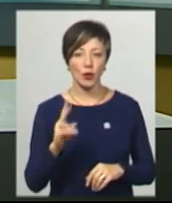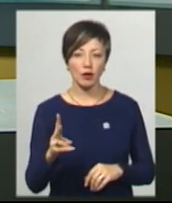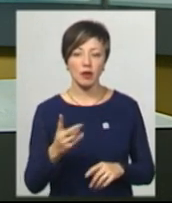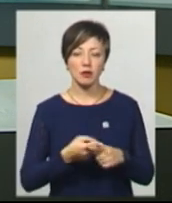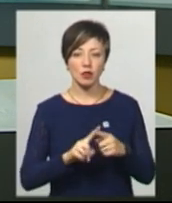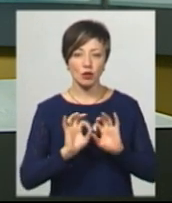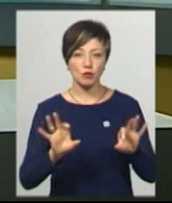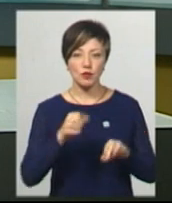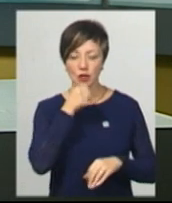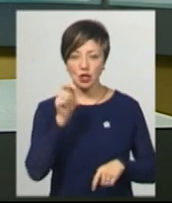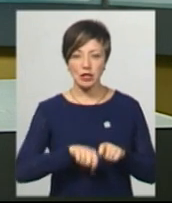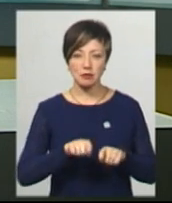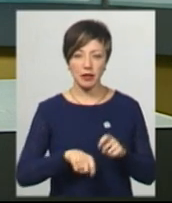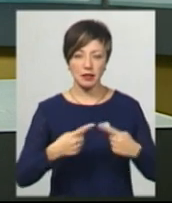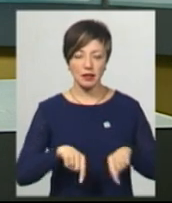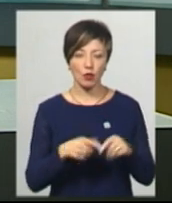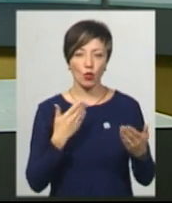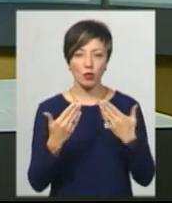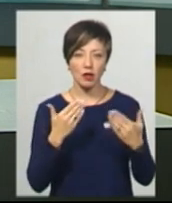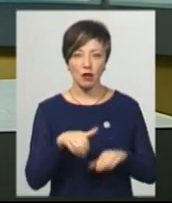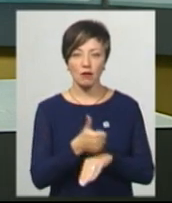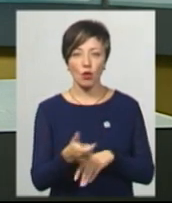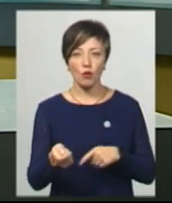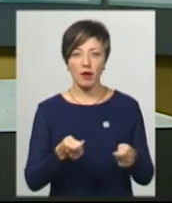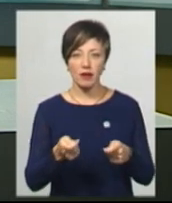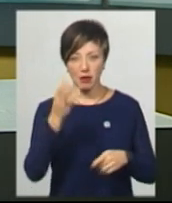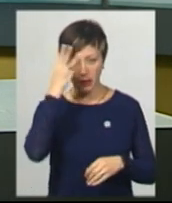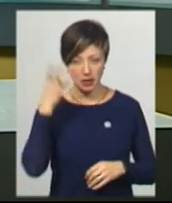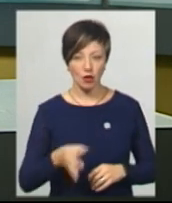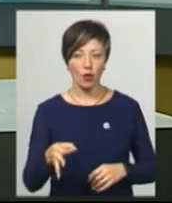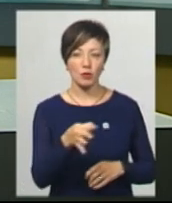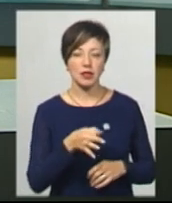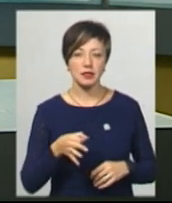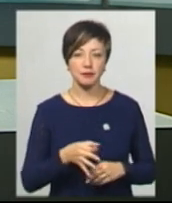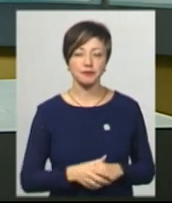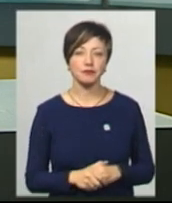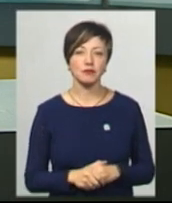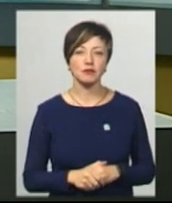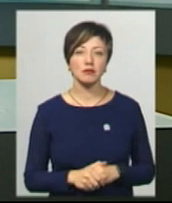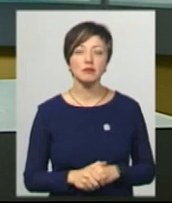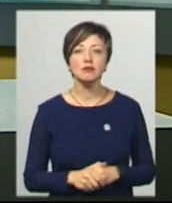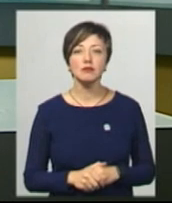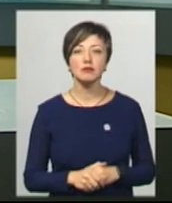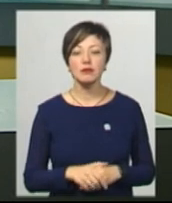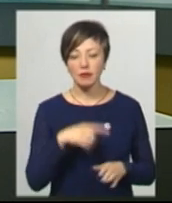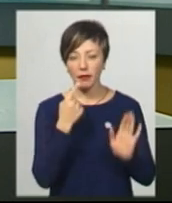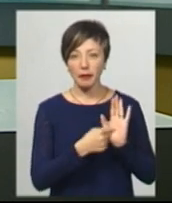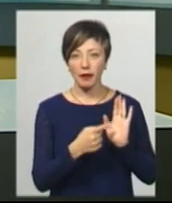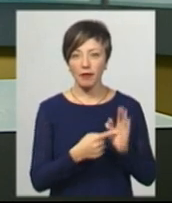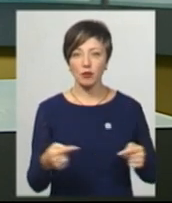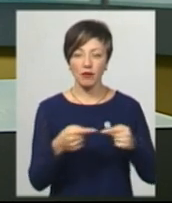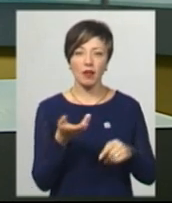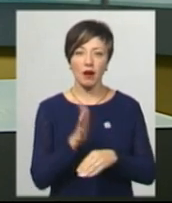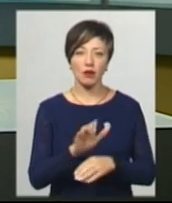це розповів старший інспектор сектору комунікації Головного управління в Хмельницькій області Олег Поворознюк, посилаючись на відповідний